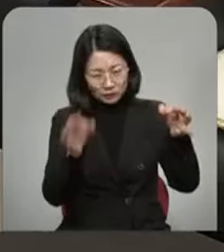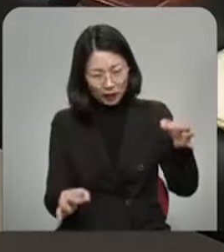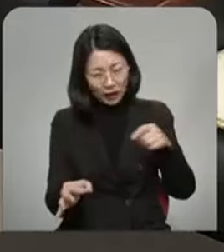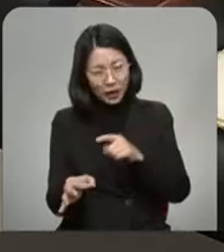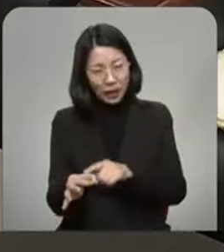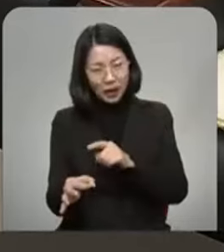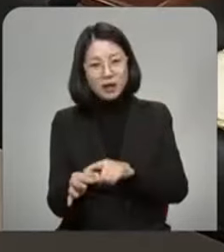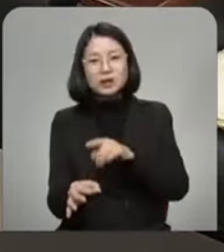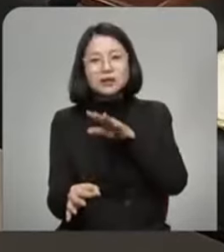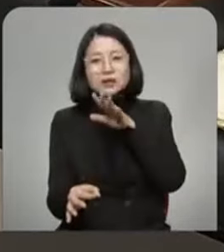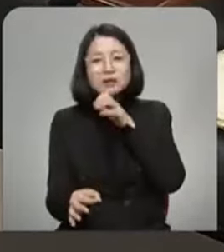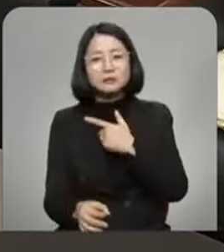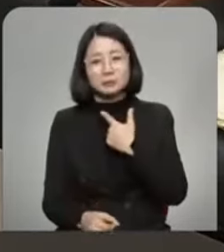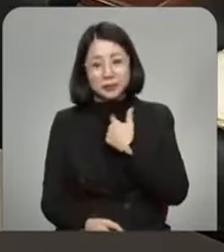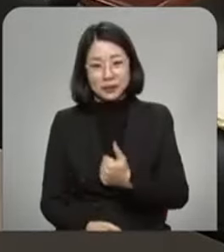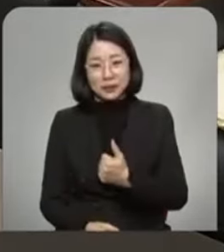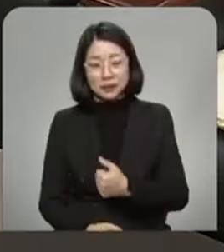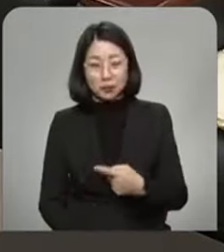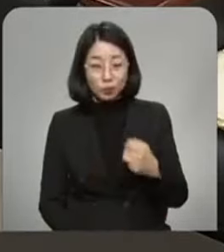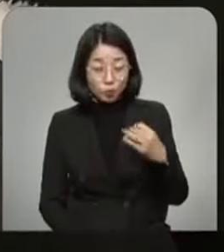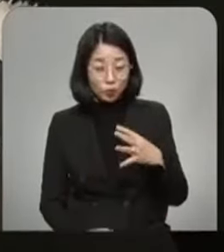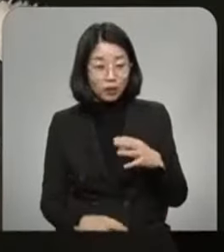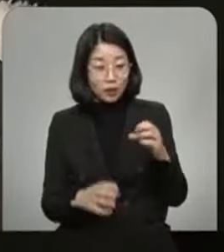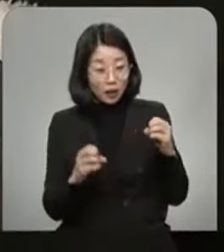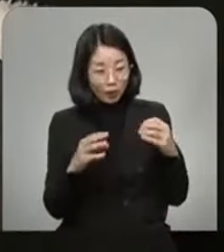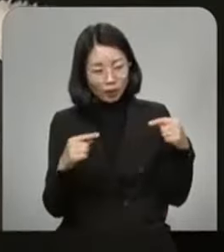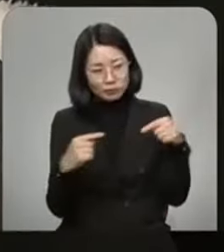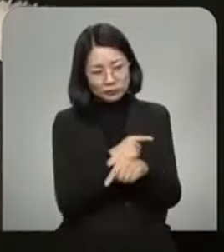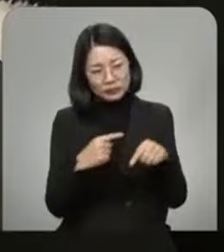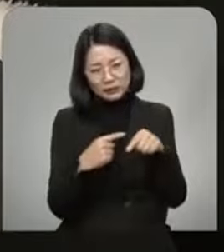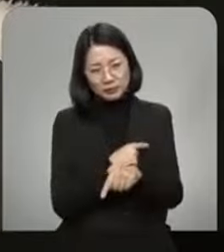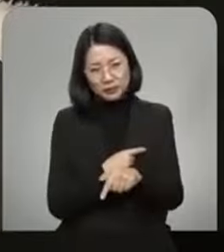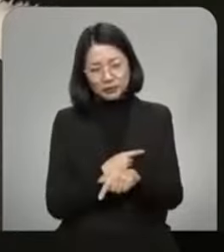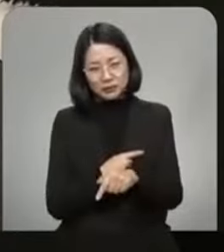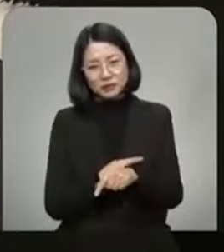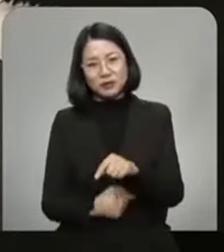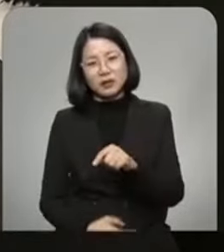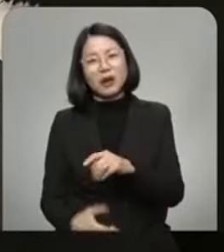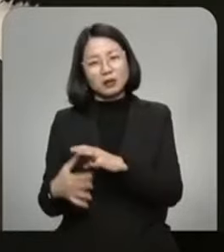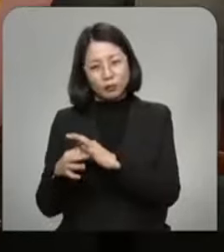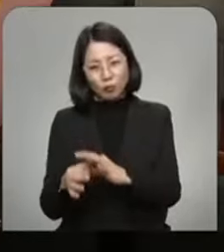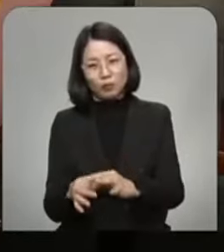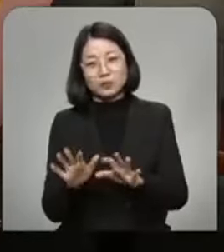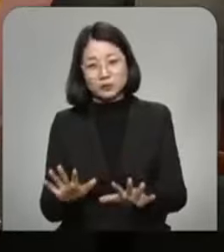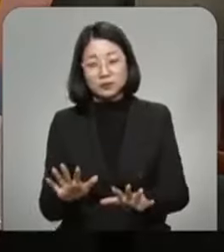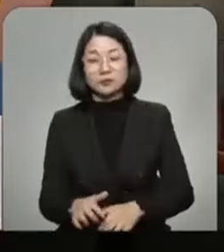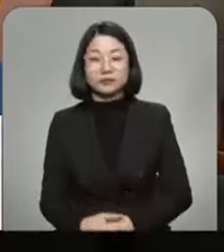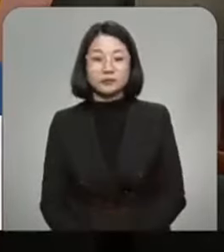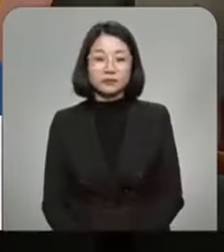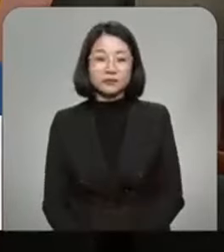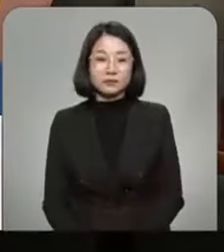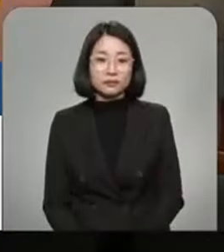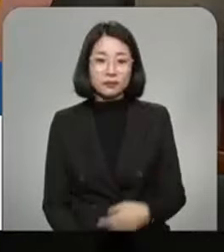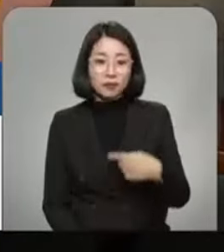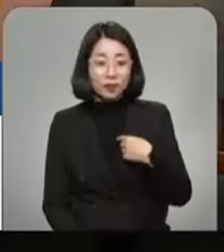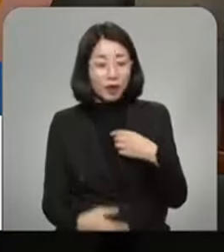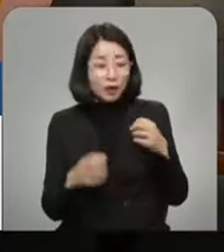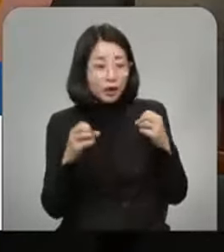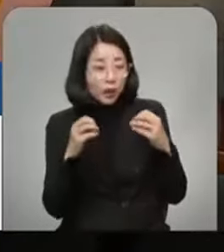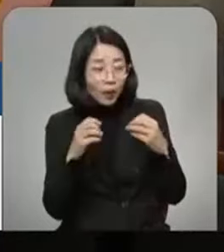있었습니다 의사소통의 어려움도 여전한 것으로 조사됐습니다가 아 숙지